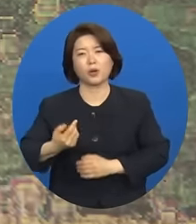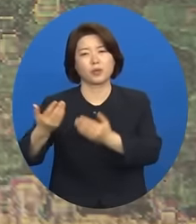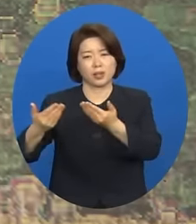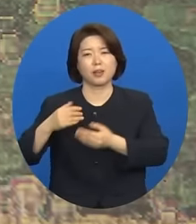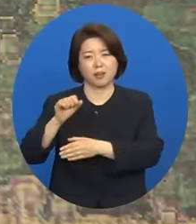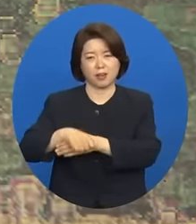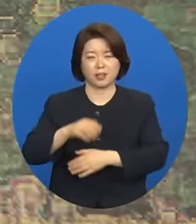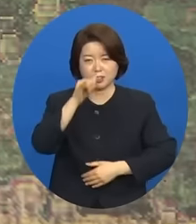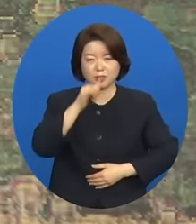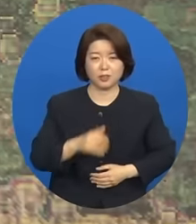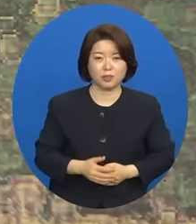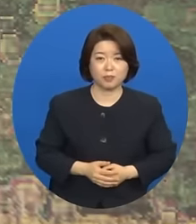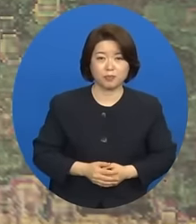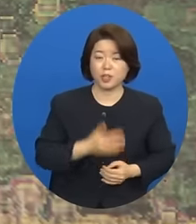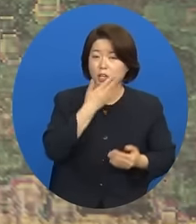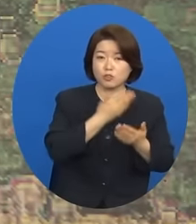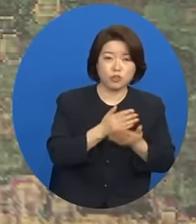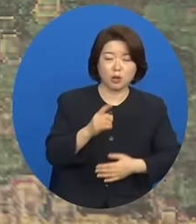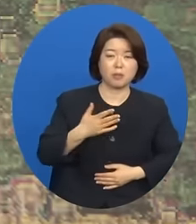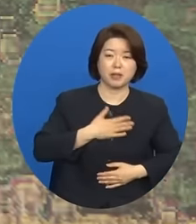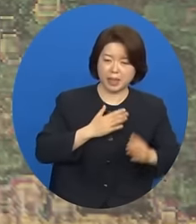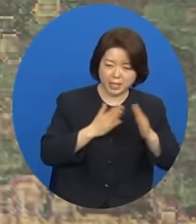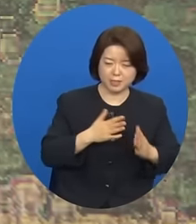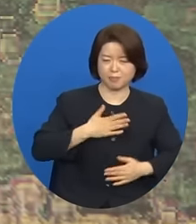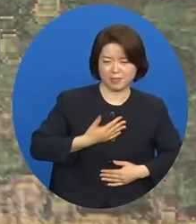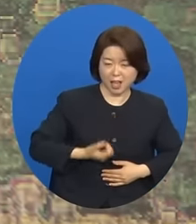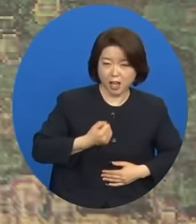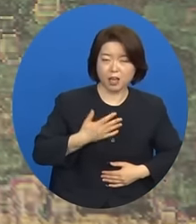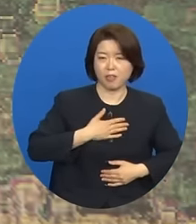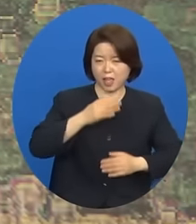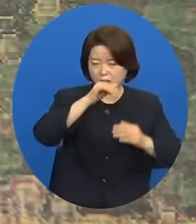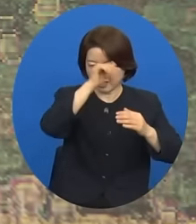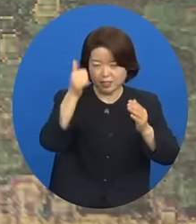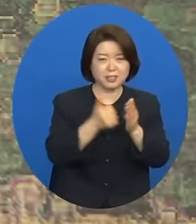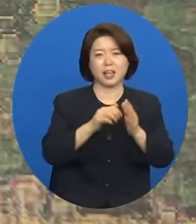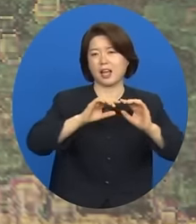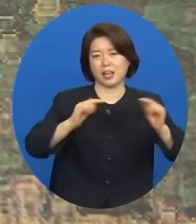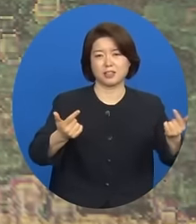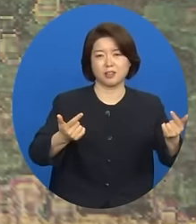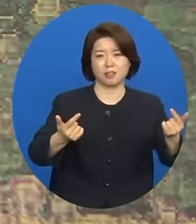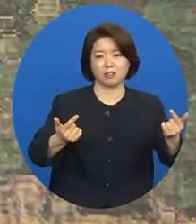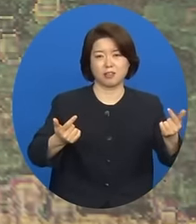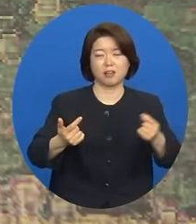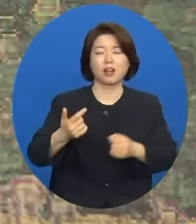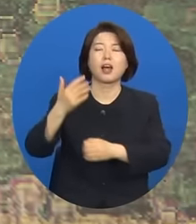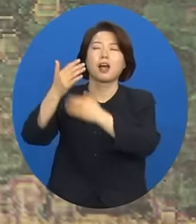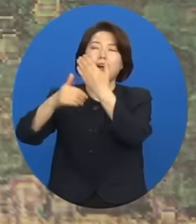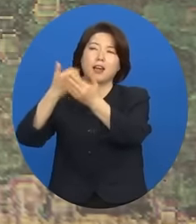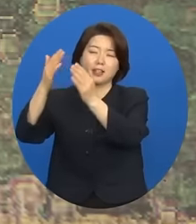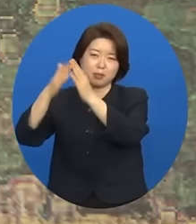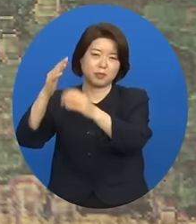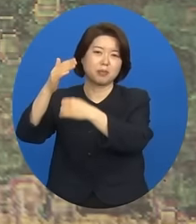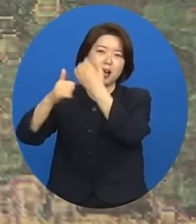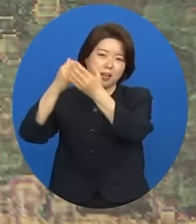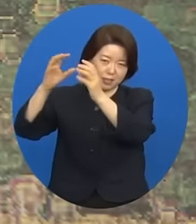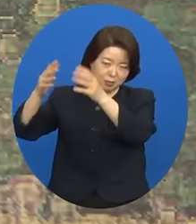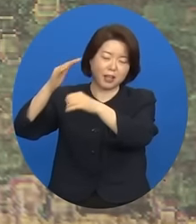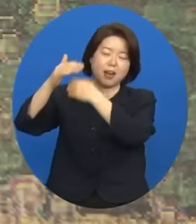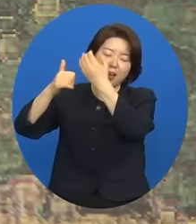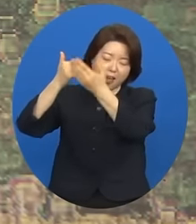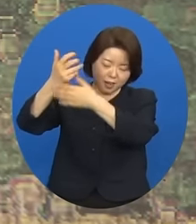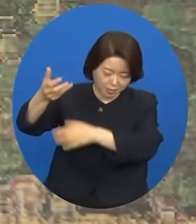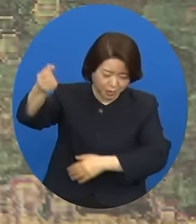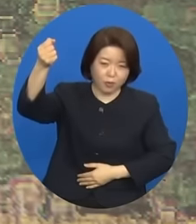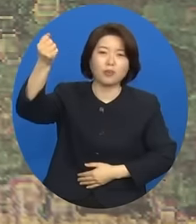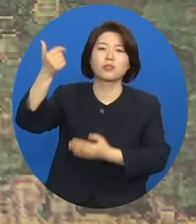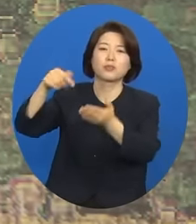것은 나의 것이 아니죠. 나의 집도 아니죠. 나의 인생도 아니죠. 뭐죠? 하나님의 집, 하나님의 나라, 하나님의